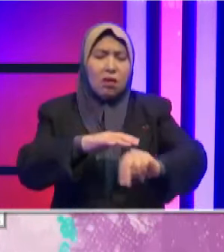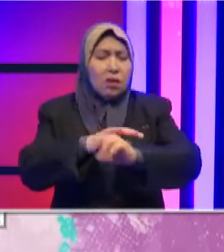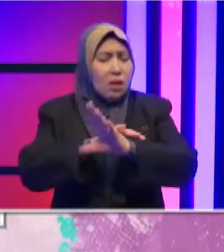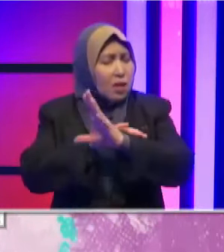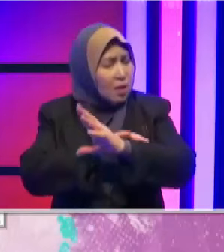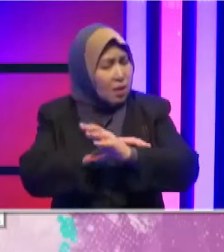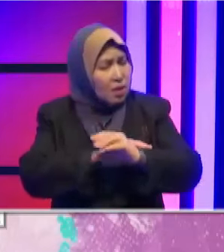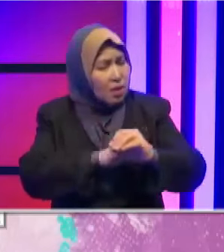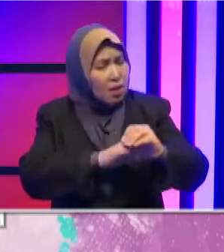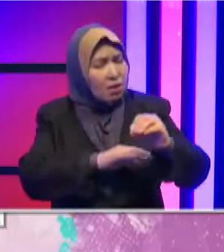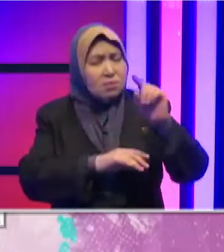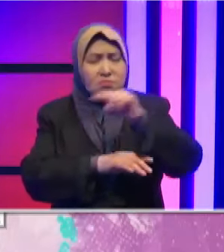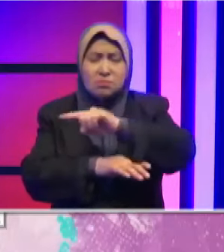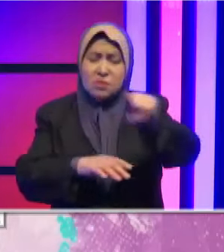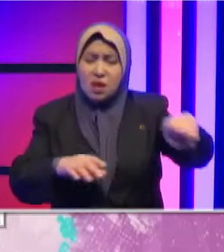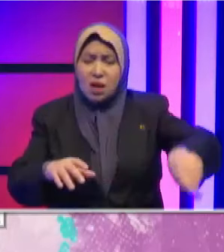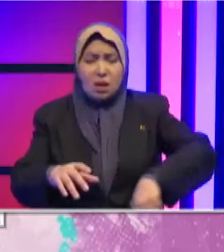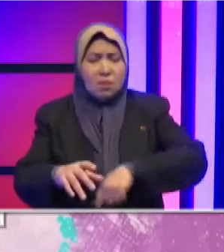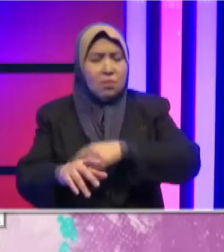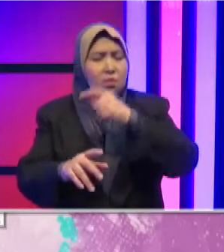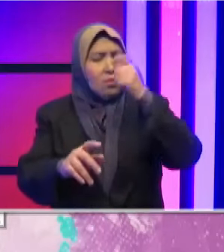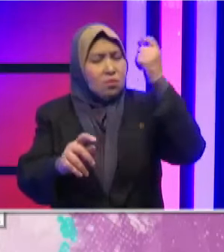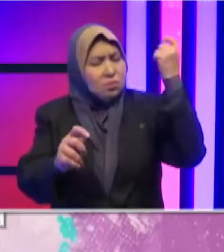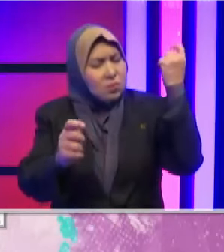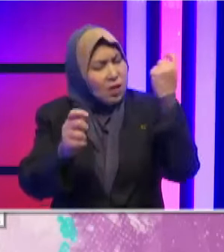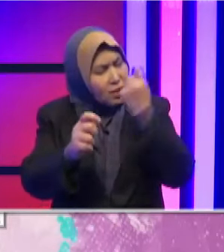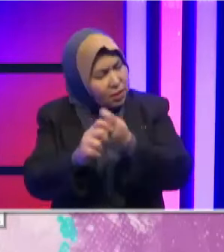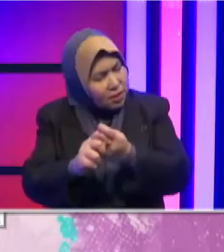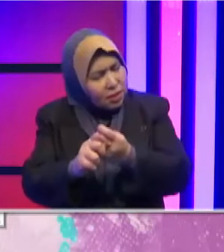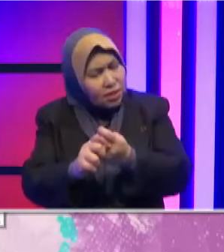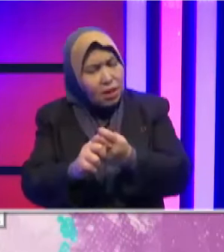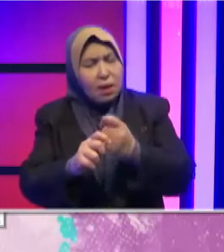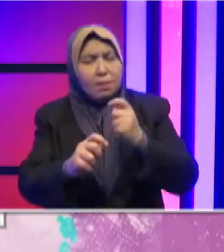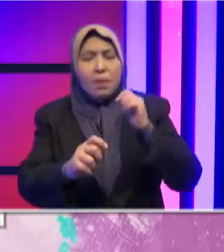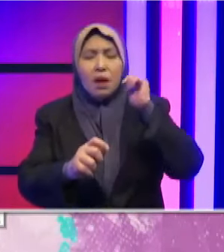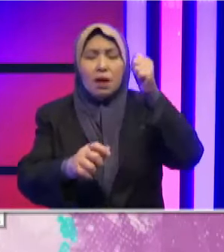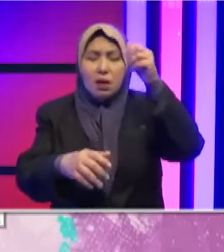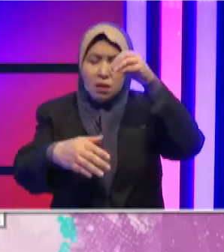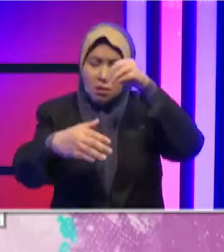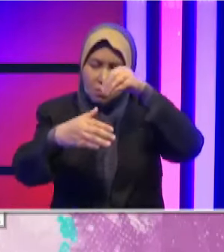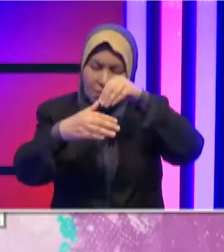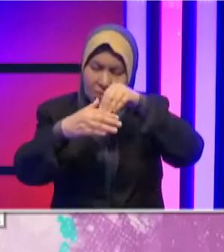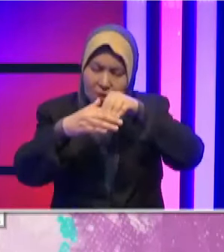altum lah walabi